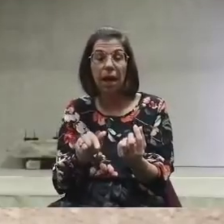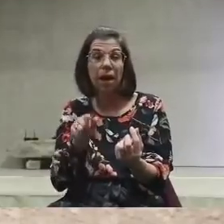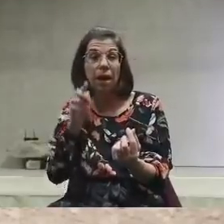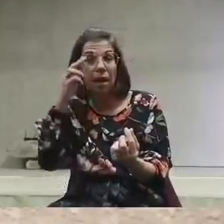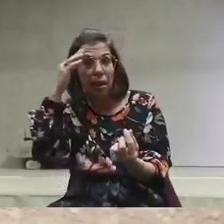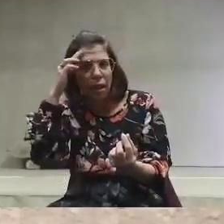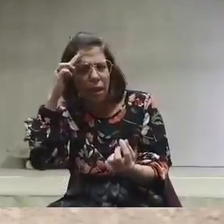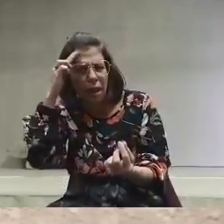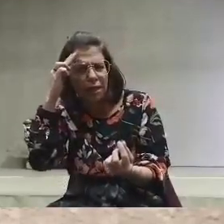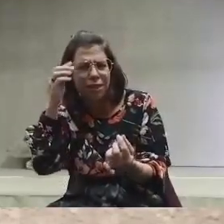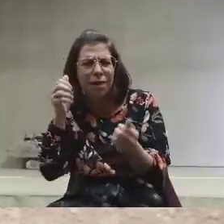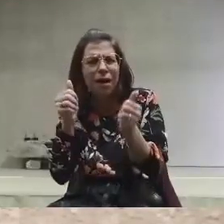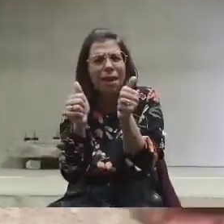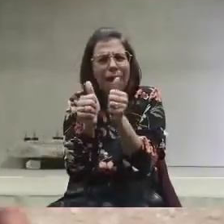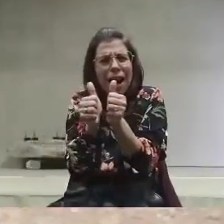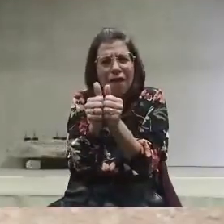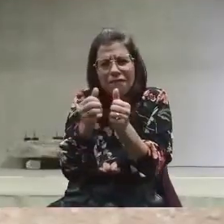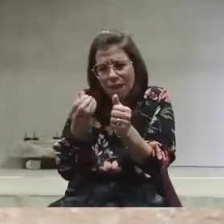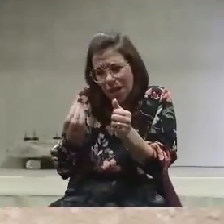Quand le feu a été fini,